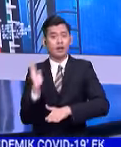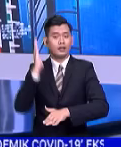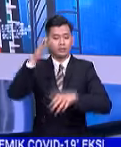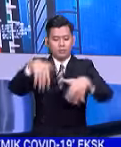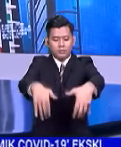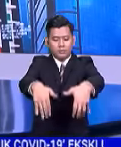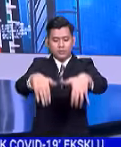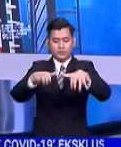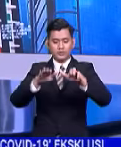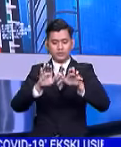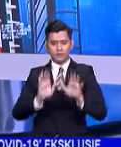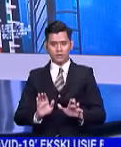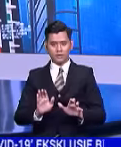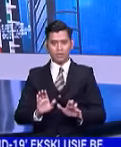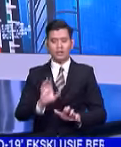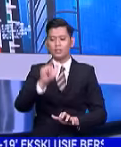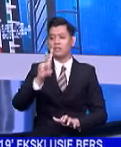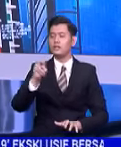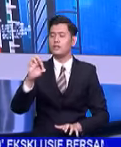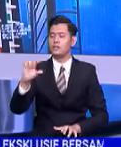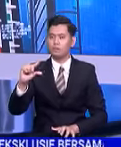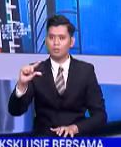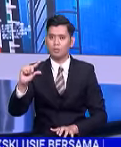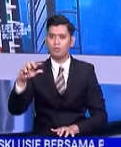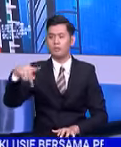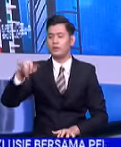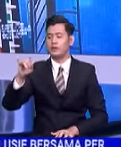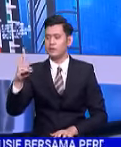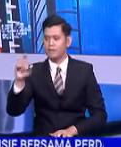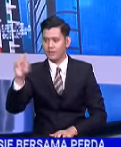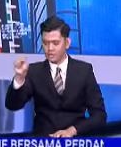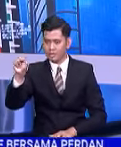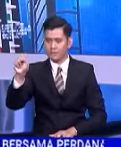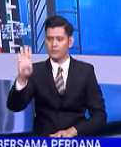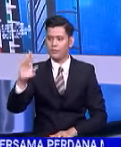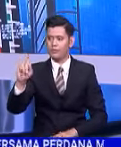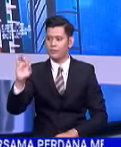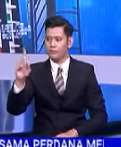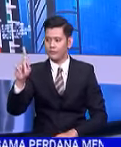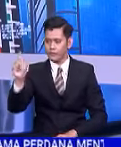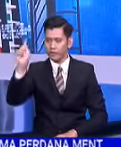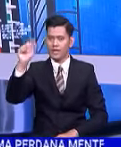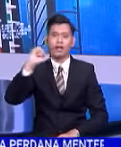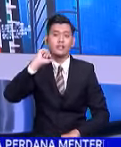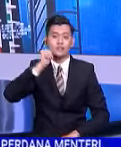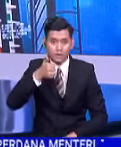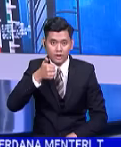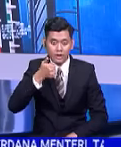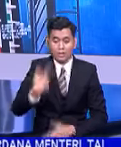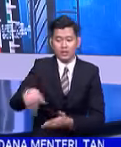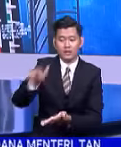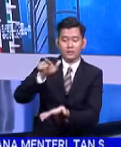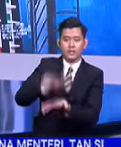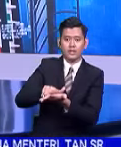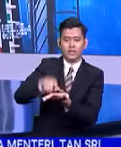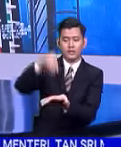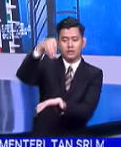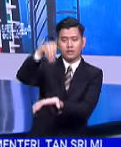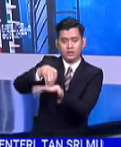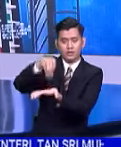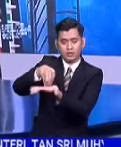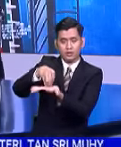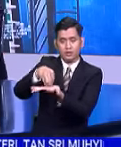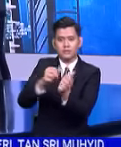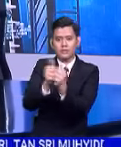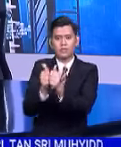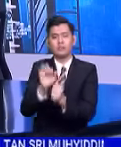tanah perkuburan Linampungan Padas Damit, Beaufort esok. Ya, laporan terkini di lokasi langsung bersama